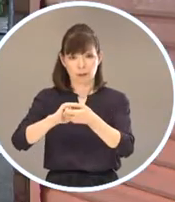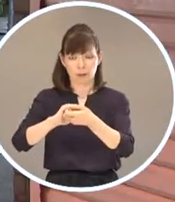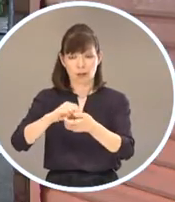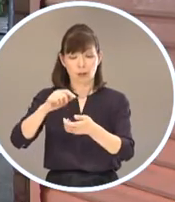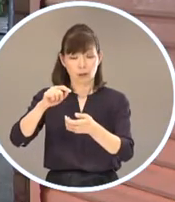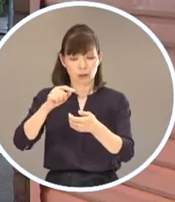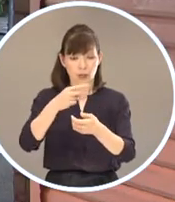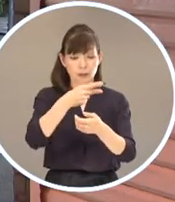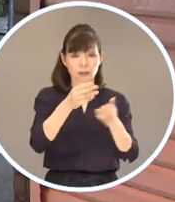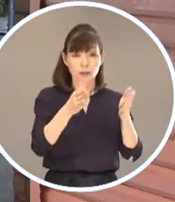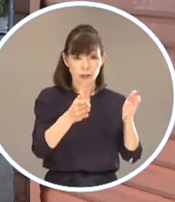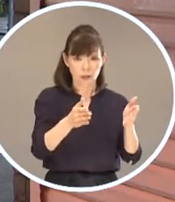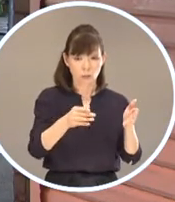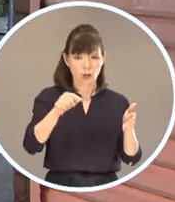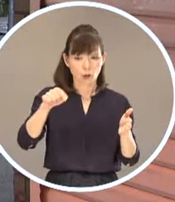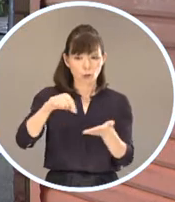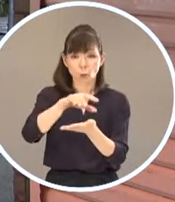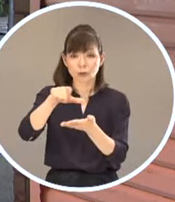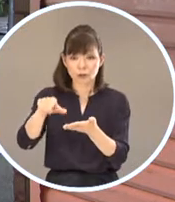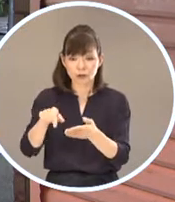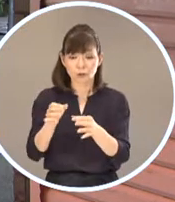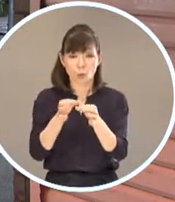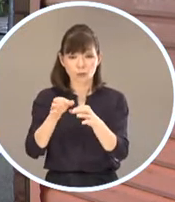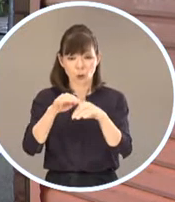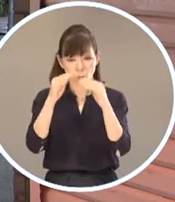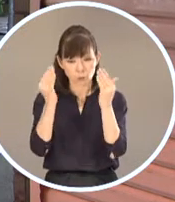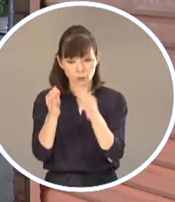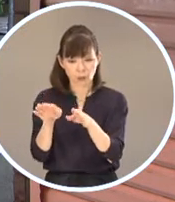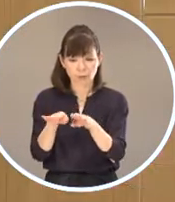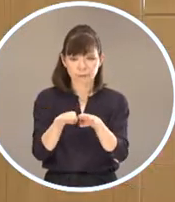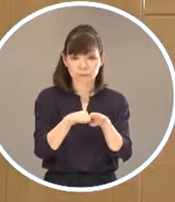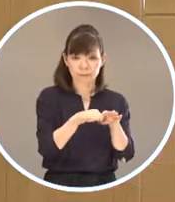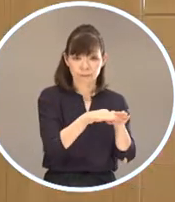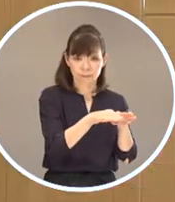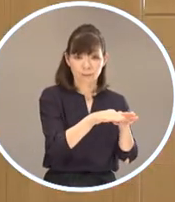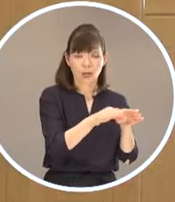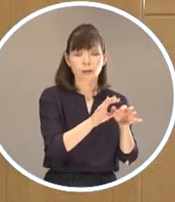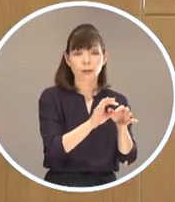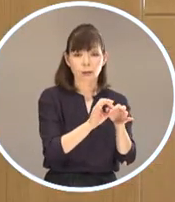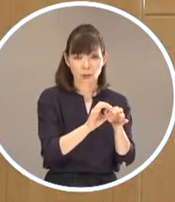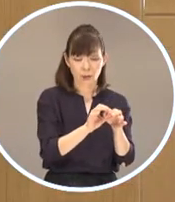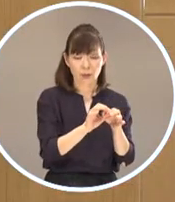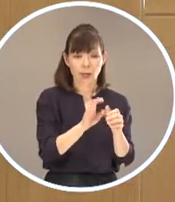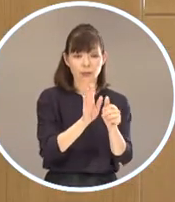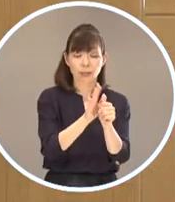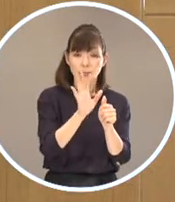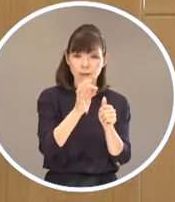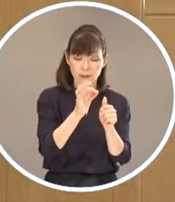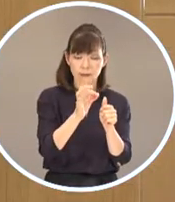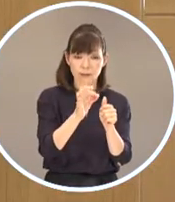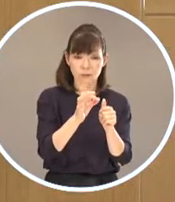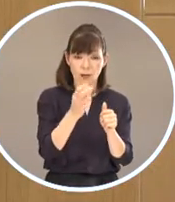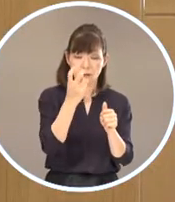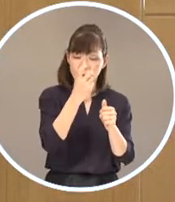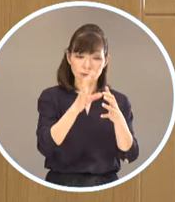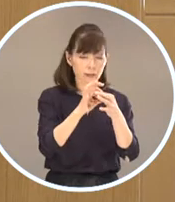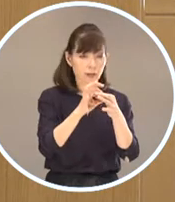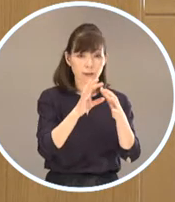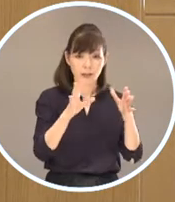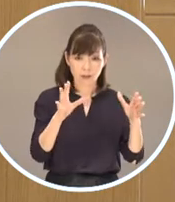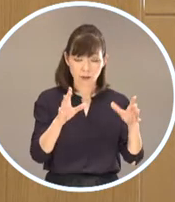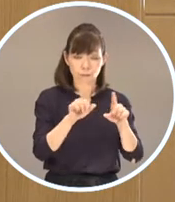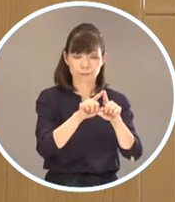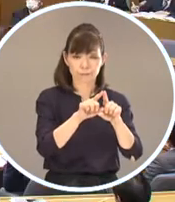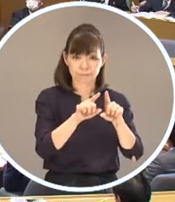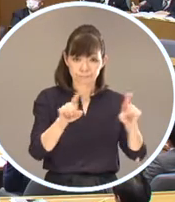八軒堀地区の飲食店等のほとんどが休業したため、第2期の協力支援金から PCR 受験による加算措置